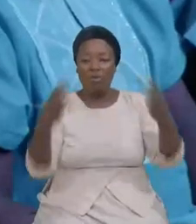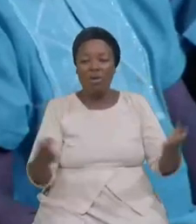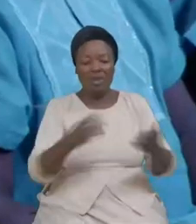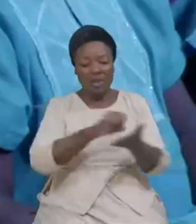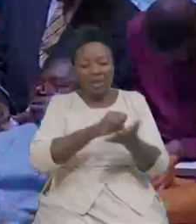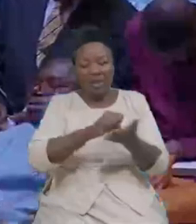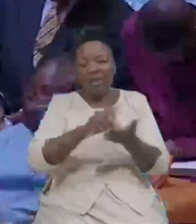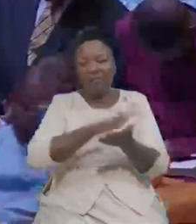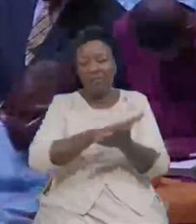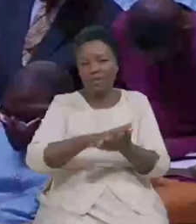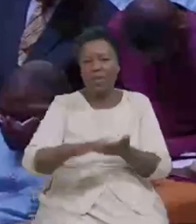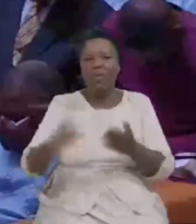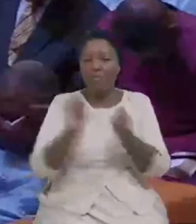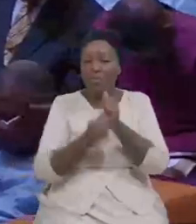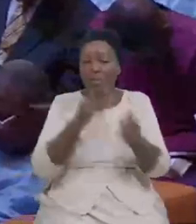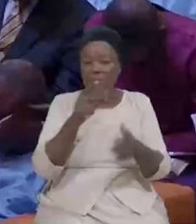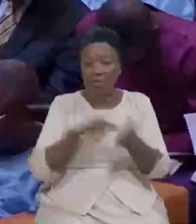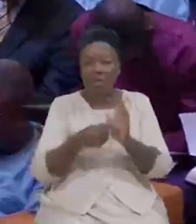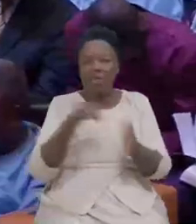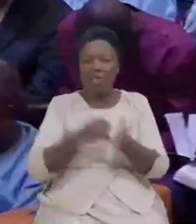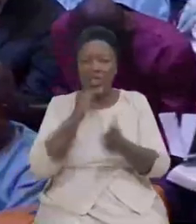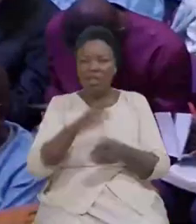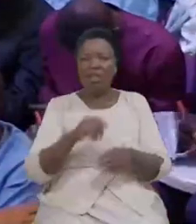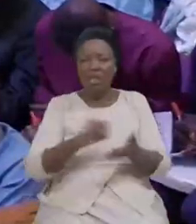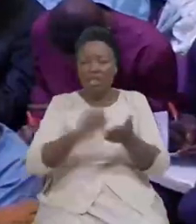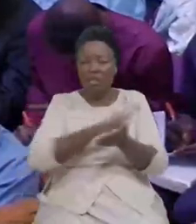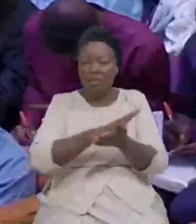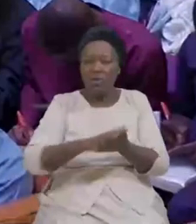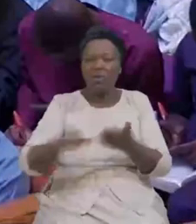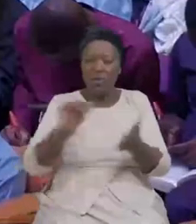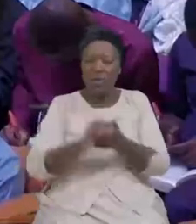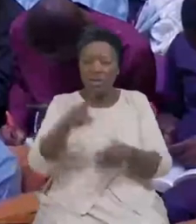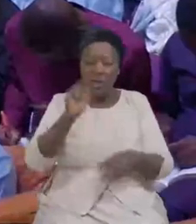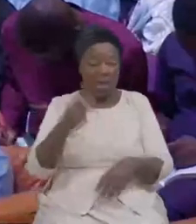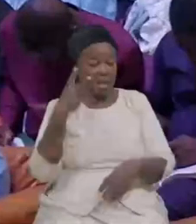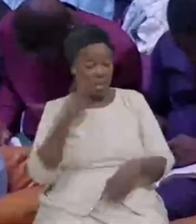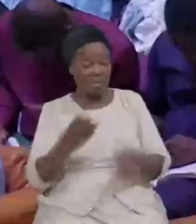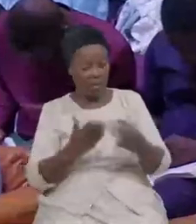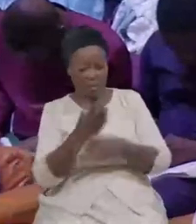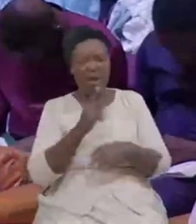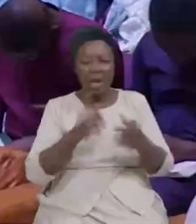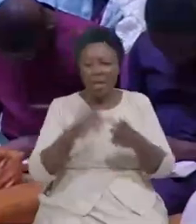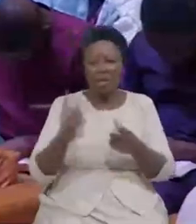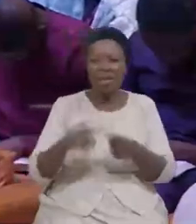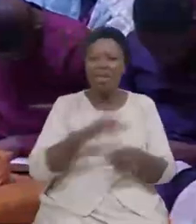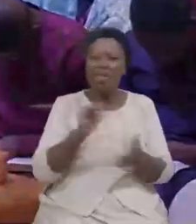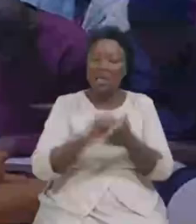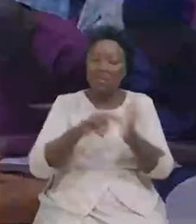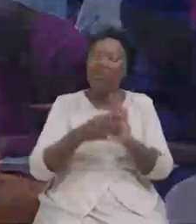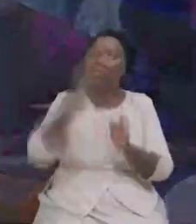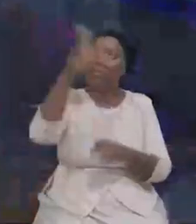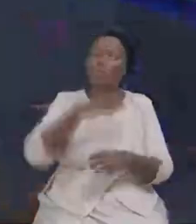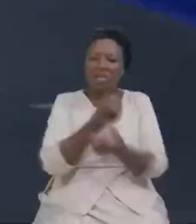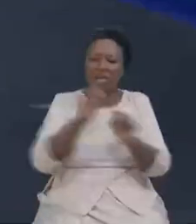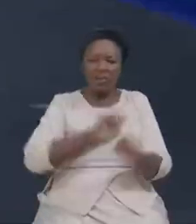transparente. Vous savez, quand nous parlons de la sanctification, c'est pour tout le monde. Il nous sauve, il nous amène dans sa famille